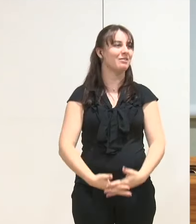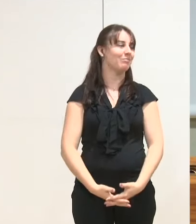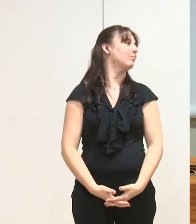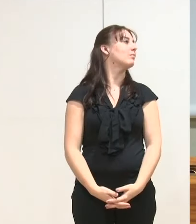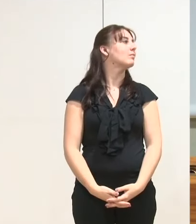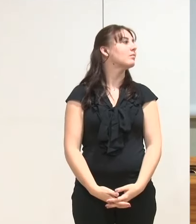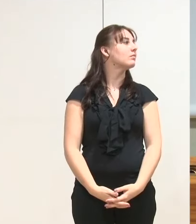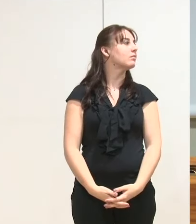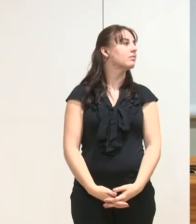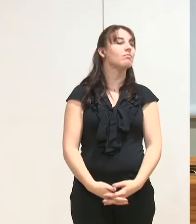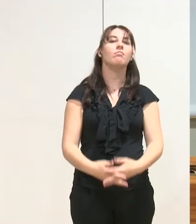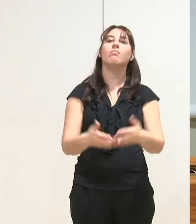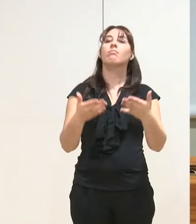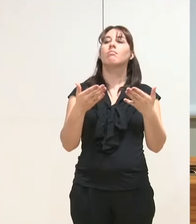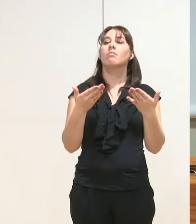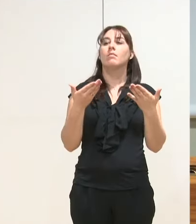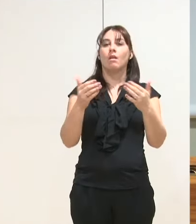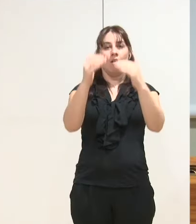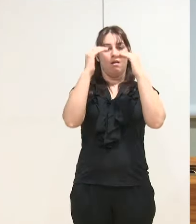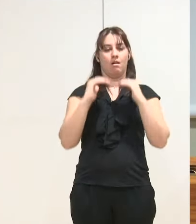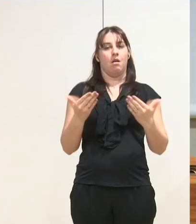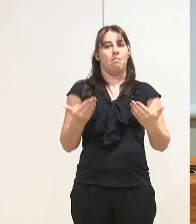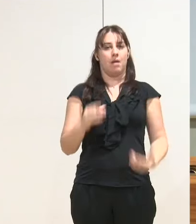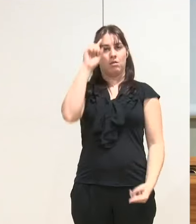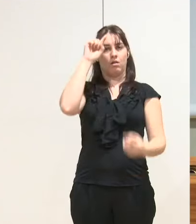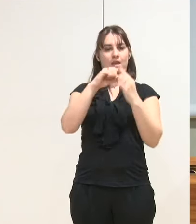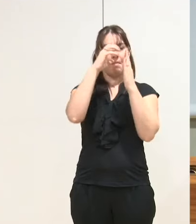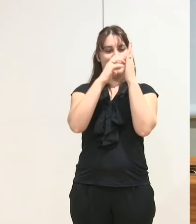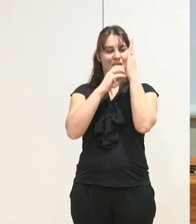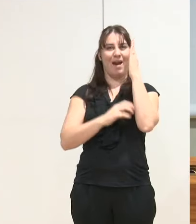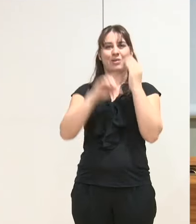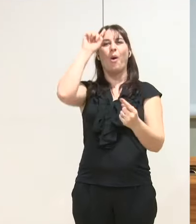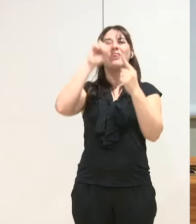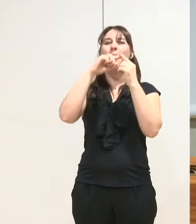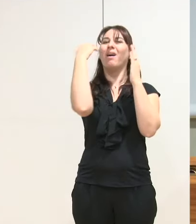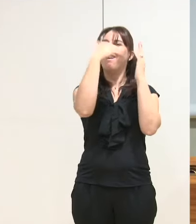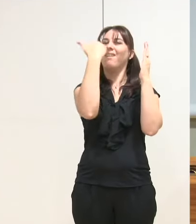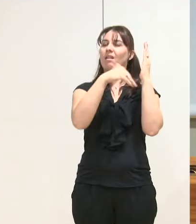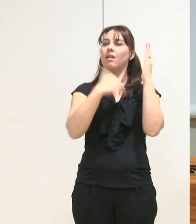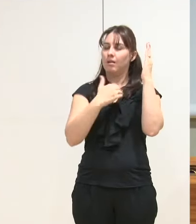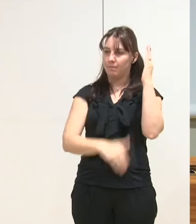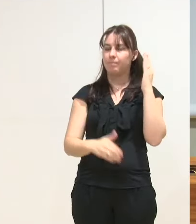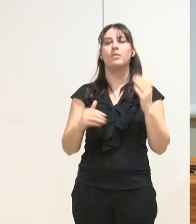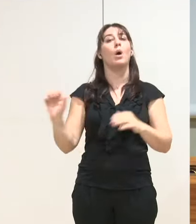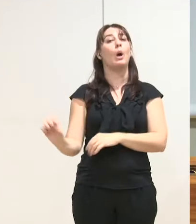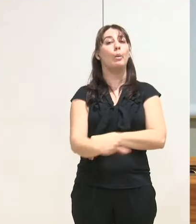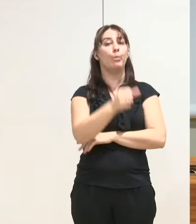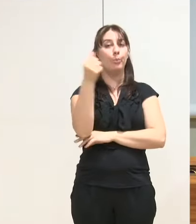et nous abordons maintenant les délibérations par thématique nous commençons